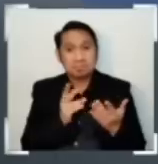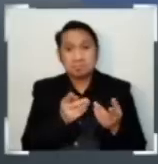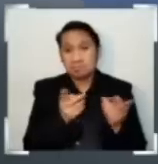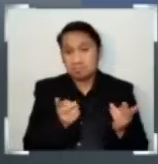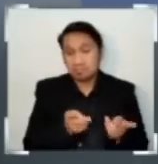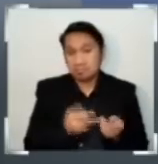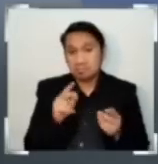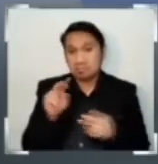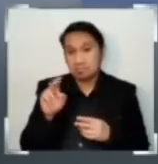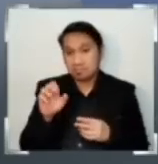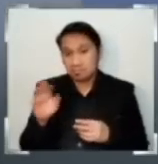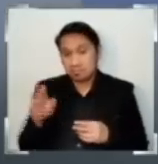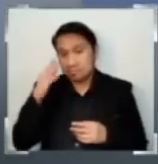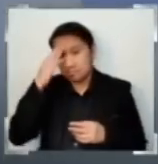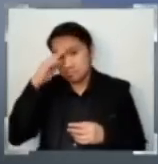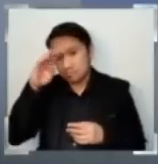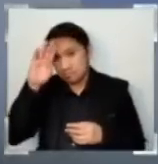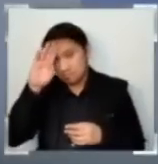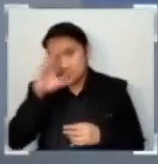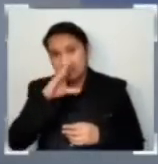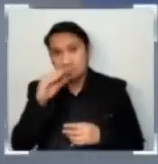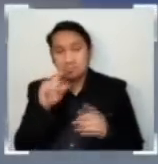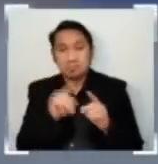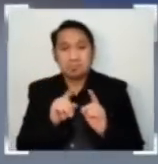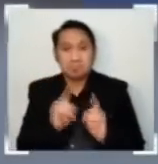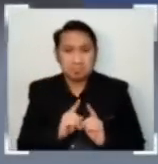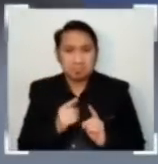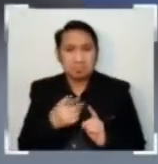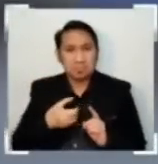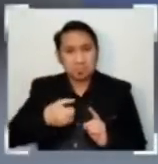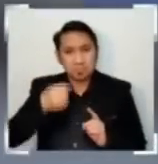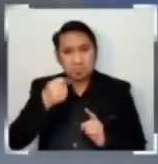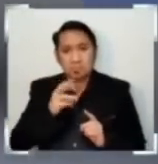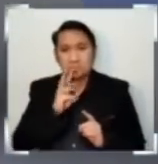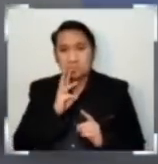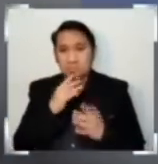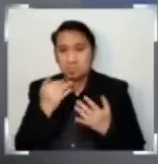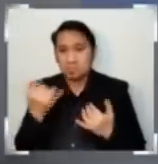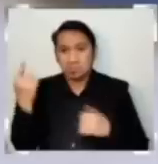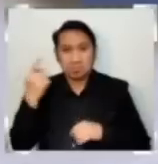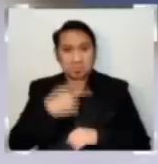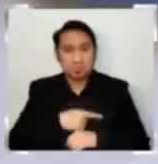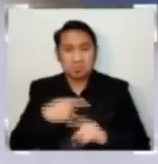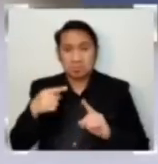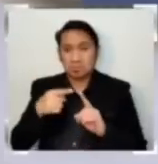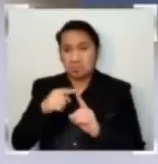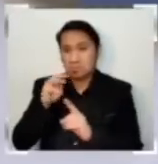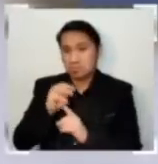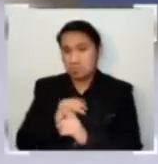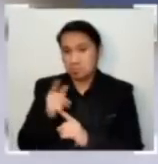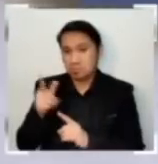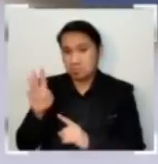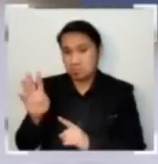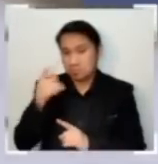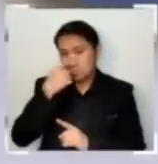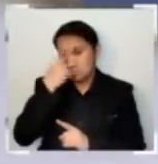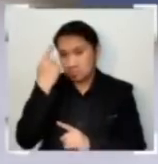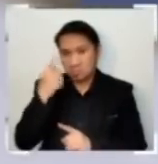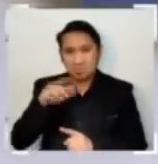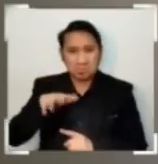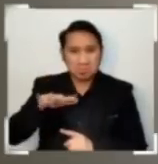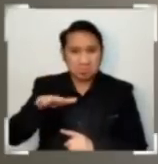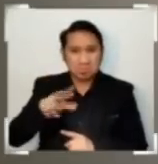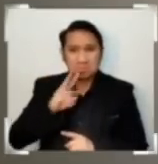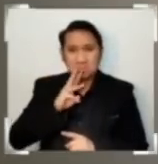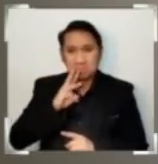patuloy na nakararanas ng water service interruption ng Maynilad mula ngayong araw hanggang March 24 dahil sa paglabo ng tubig dulot ng